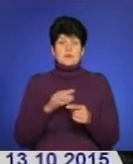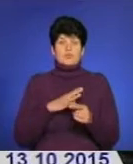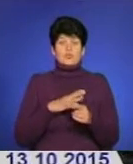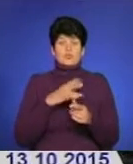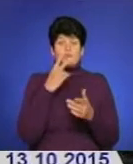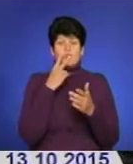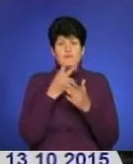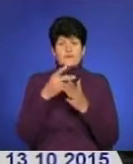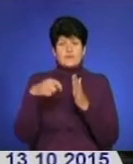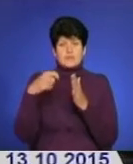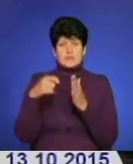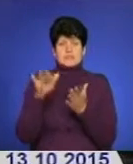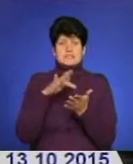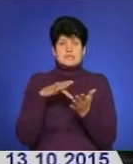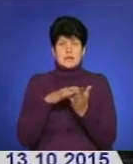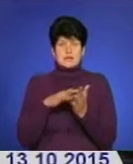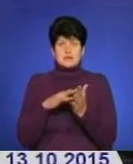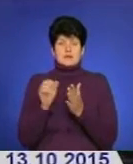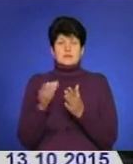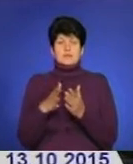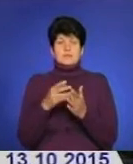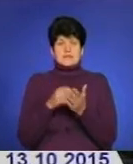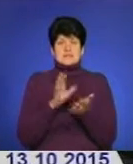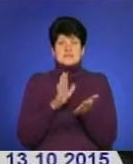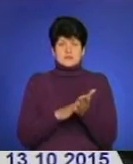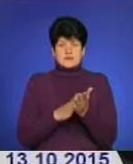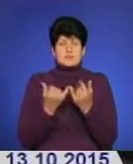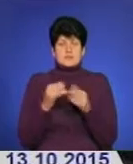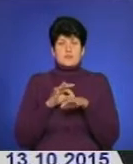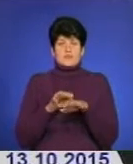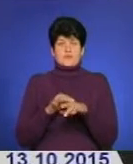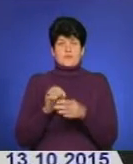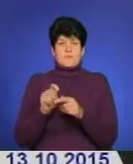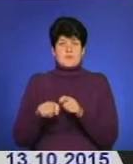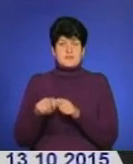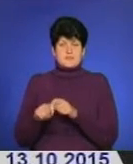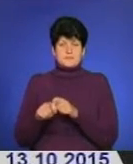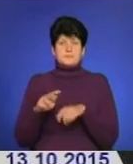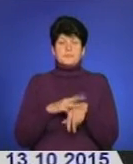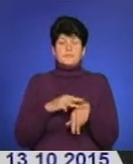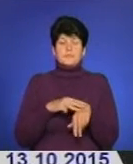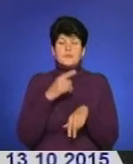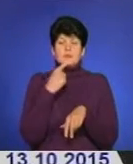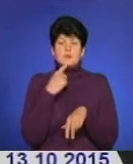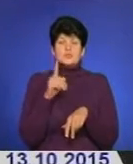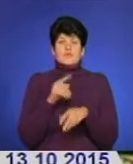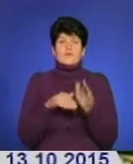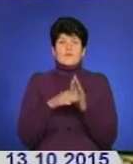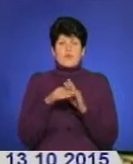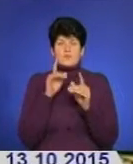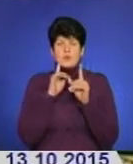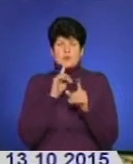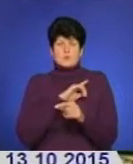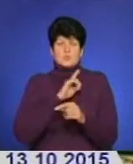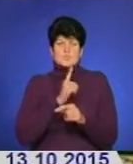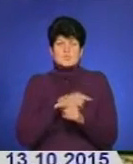на одному з центральних каналів, ми зафіксували це, проводимо зараз перевірку. Правоохоронці нагадують, що Верховна Рада значно